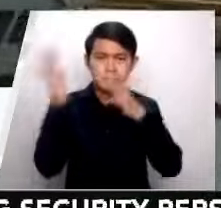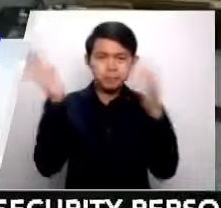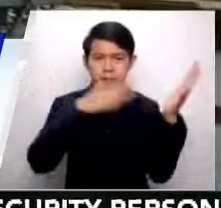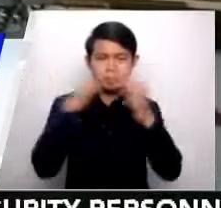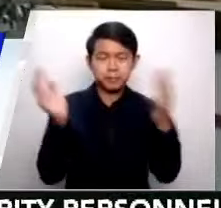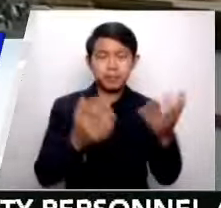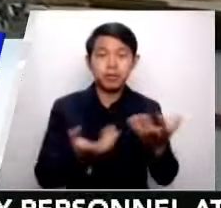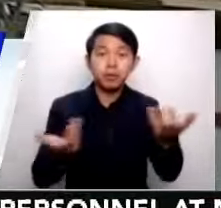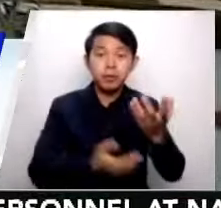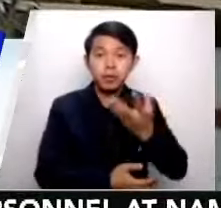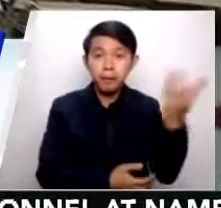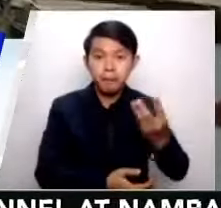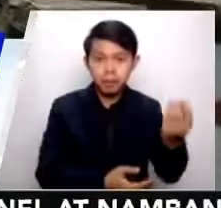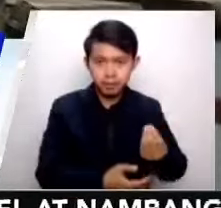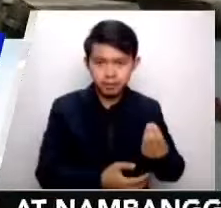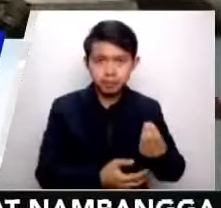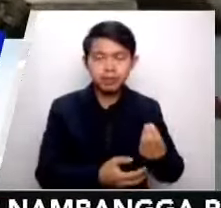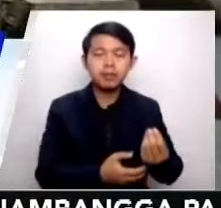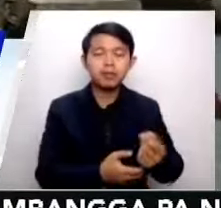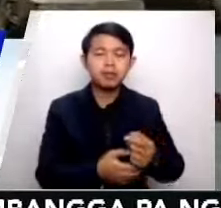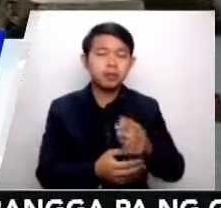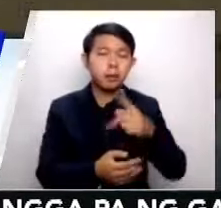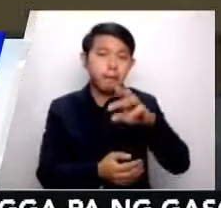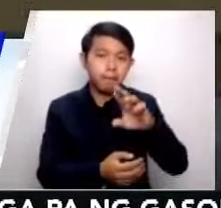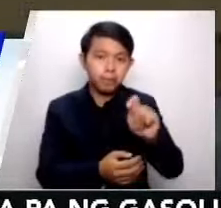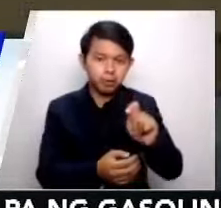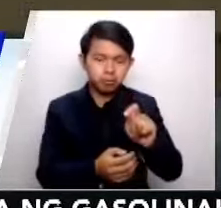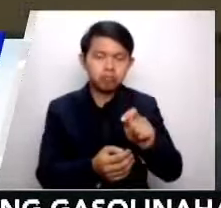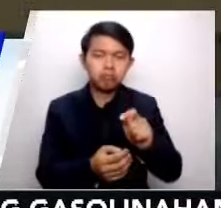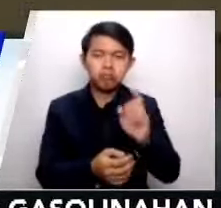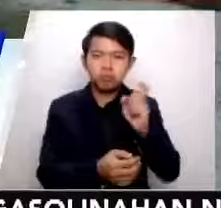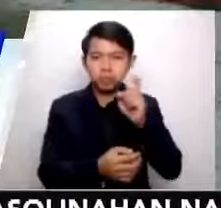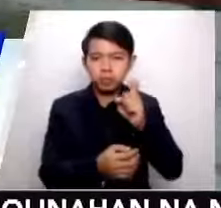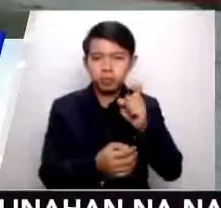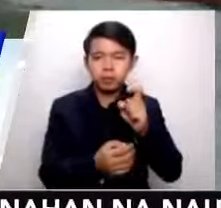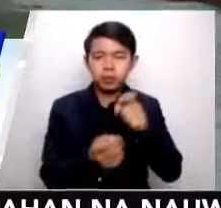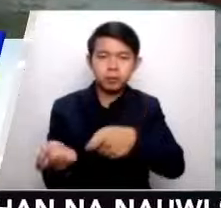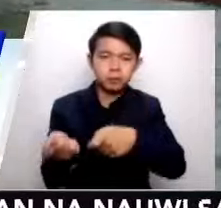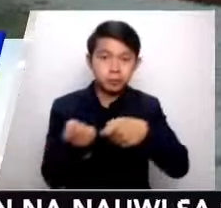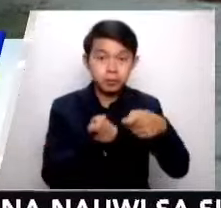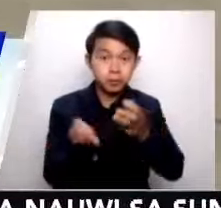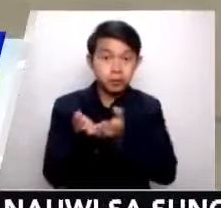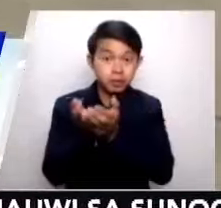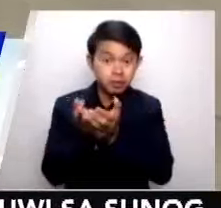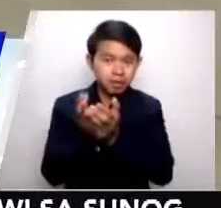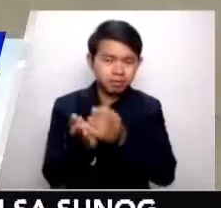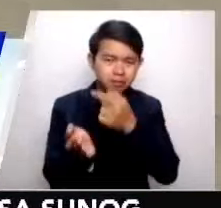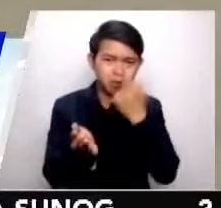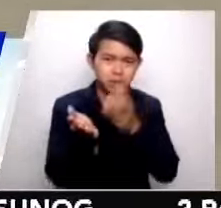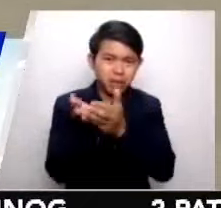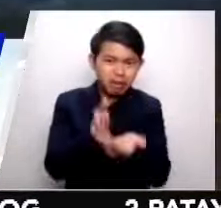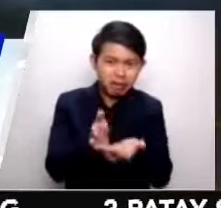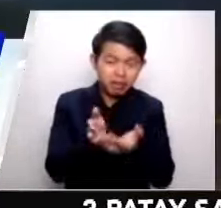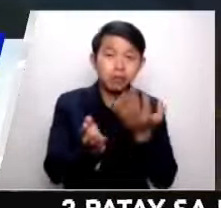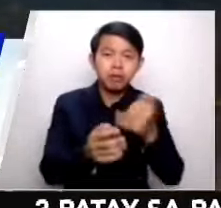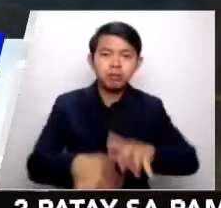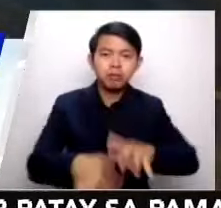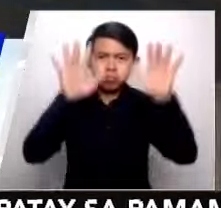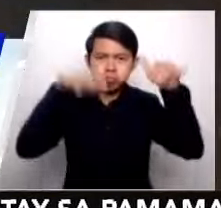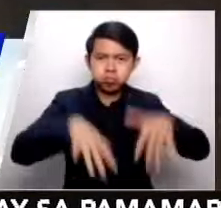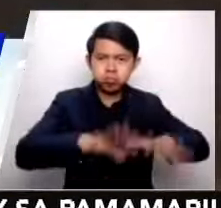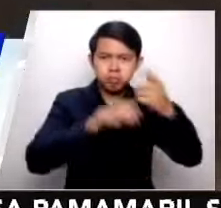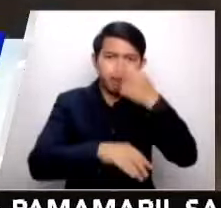sa fuel tanker na isang linggo nang nakasadsad at nakatagili dahil sa malalakas na alon na dala ng bagyo.